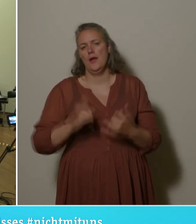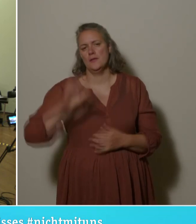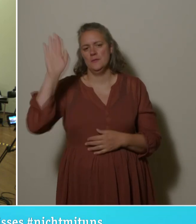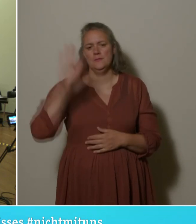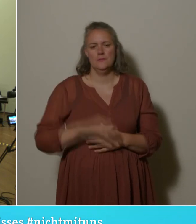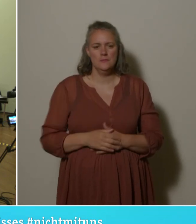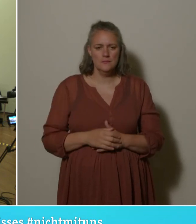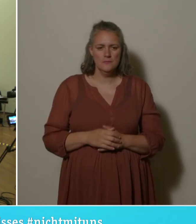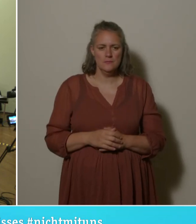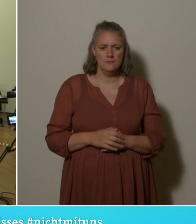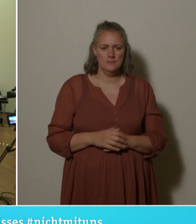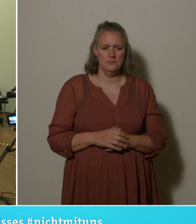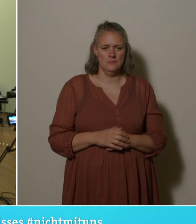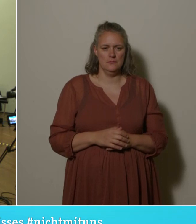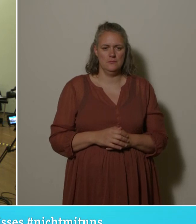Handzeichen.